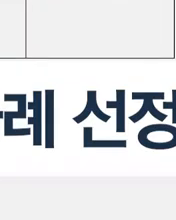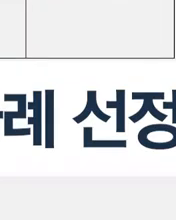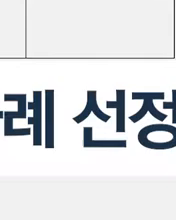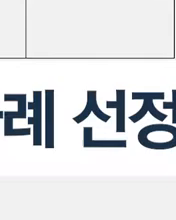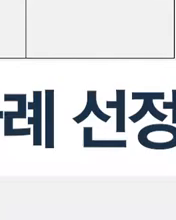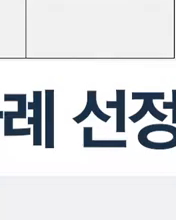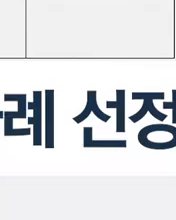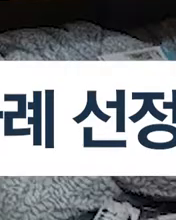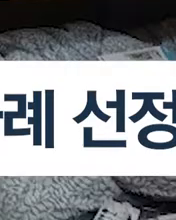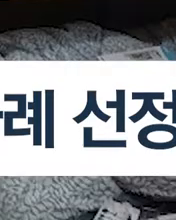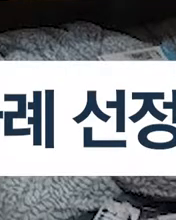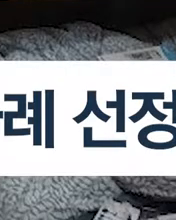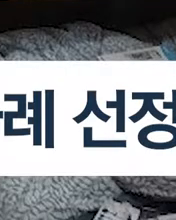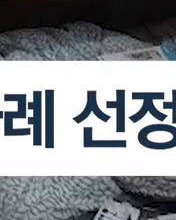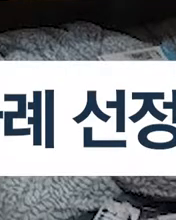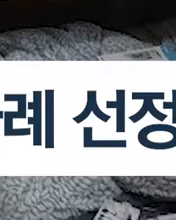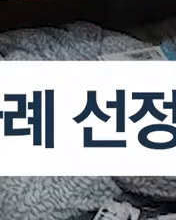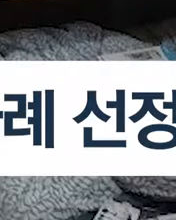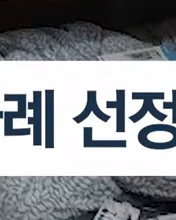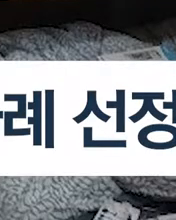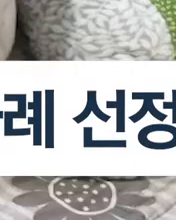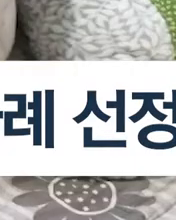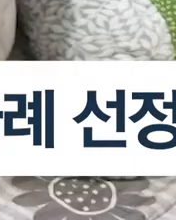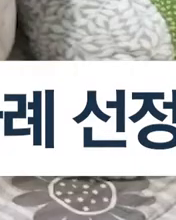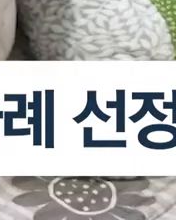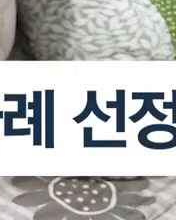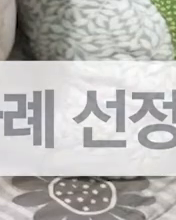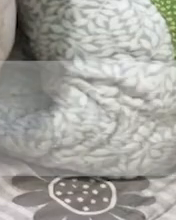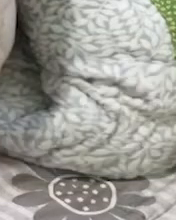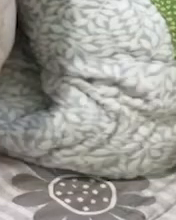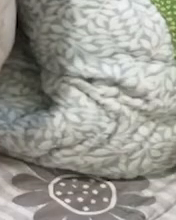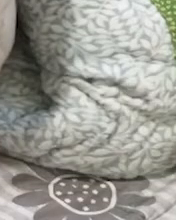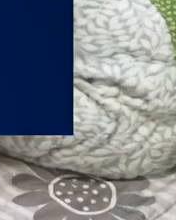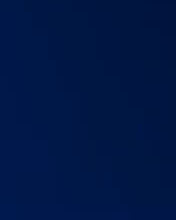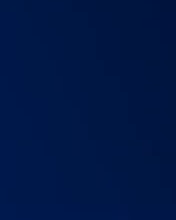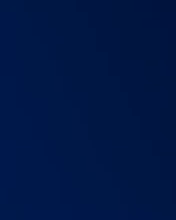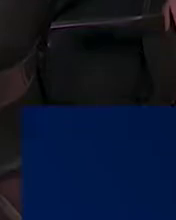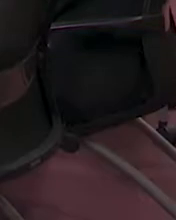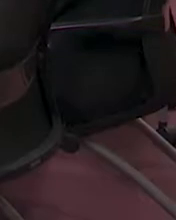부문에서 보건복지부 장관 표창을 수상하는 영예를 안았습니다.